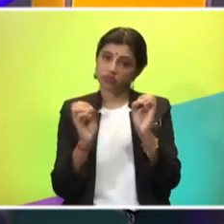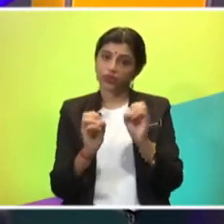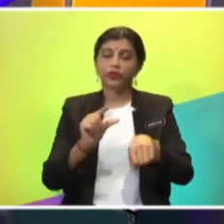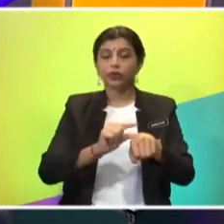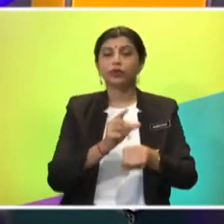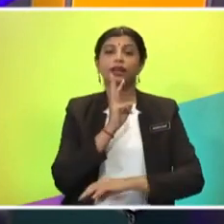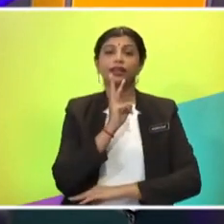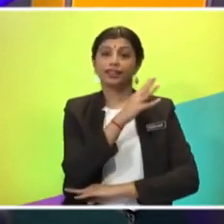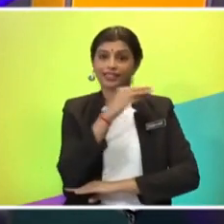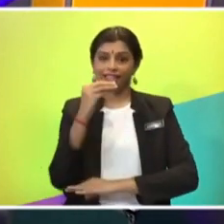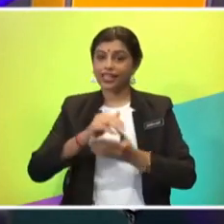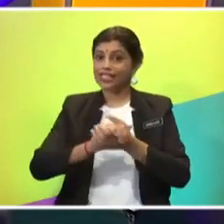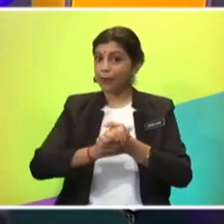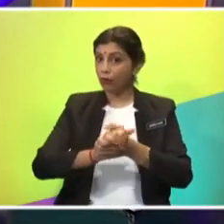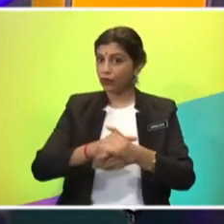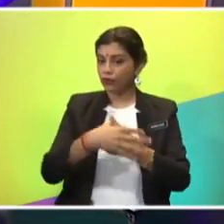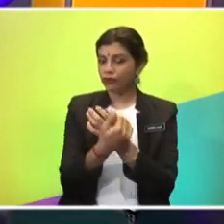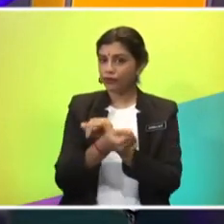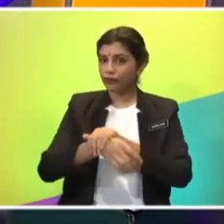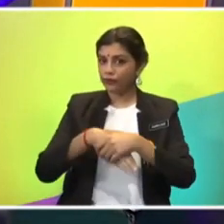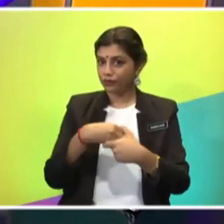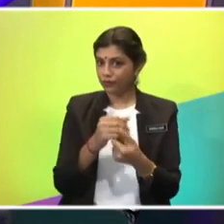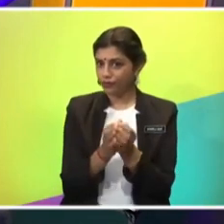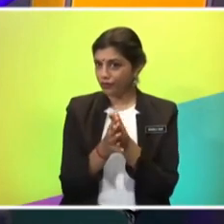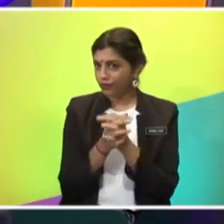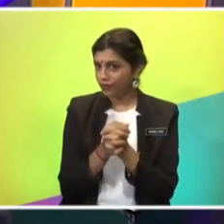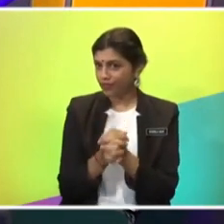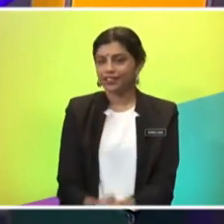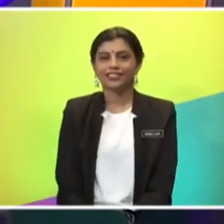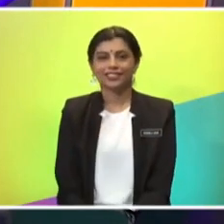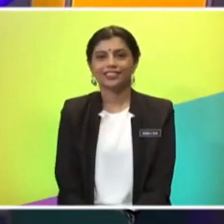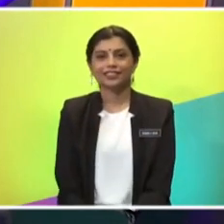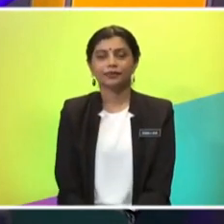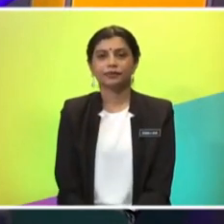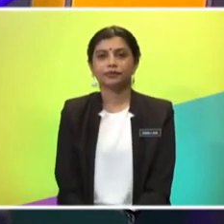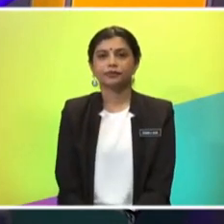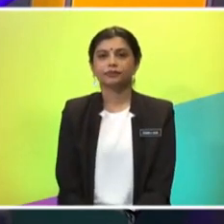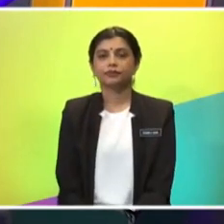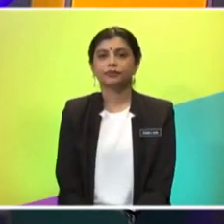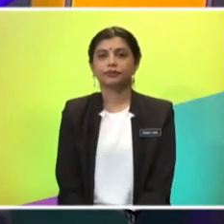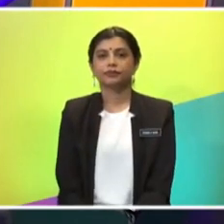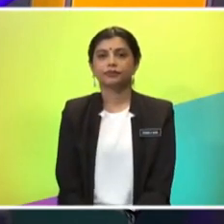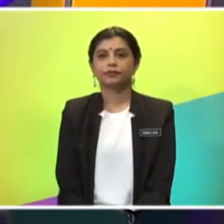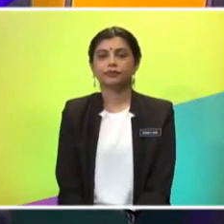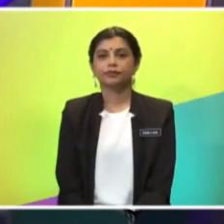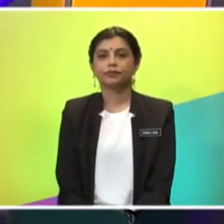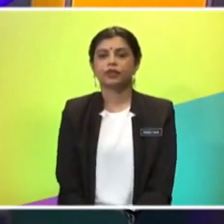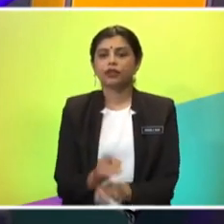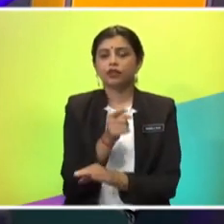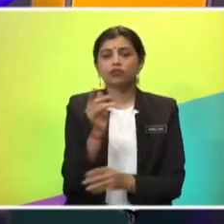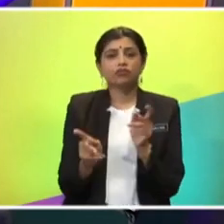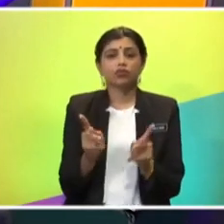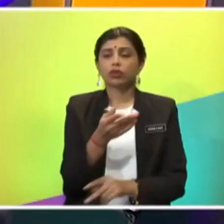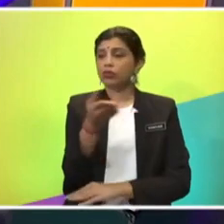pastikan kebersihan kita sentiasa terjaga. Baik cikgu, tak kenal maka tak tahu. Bila tak tahu